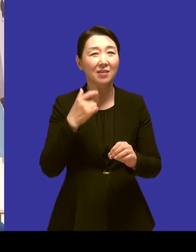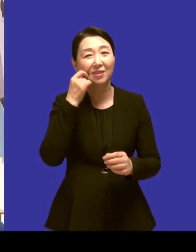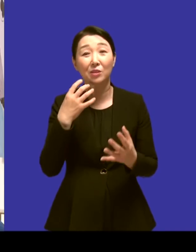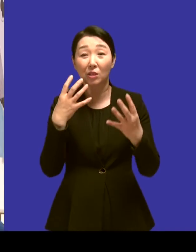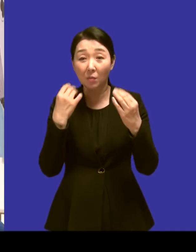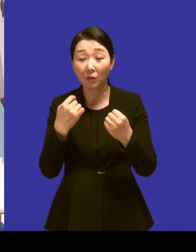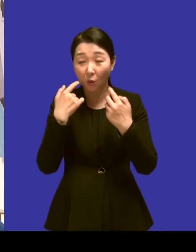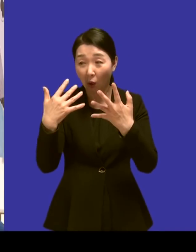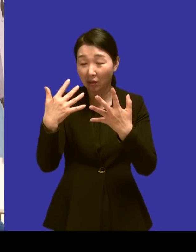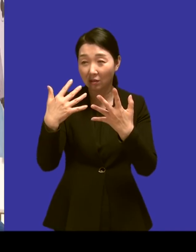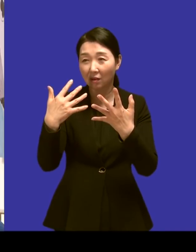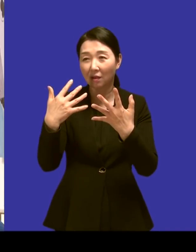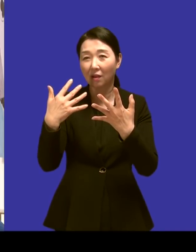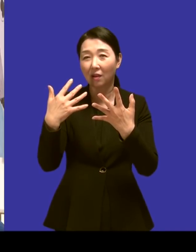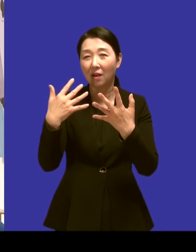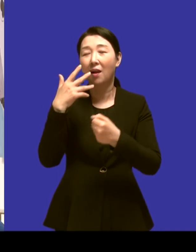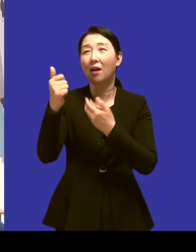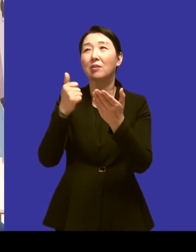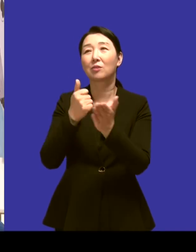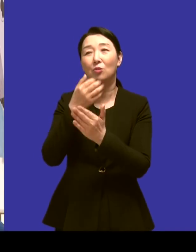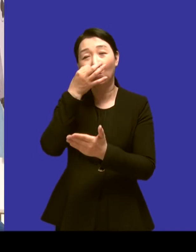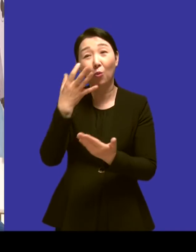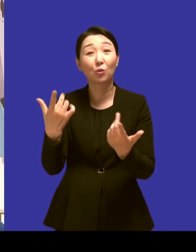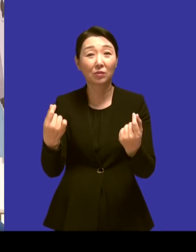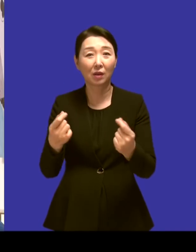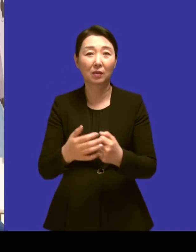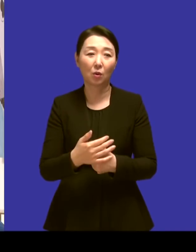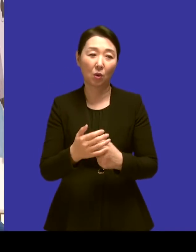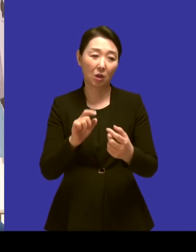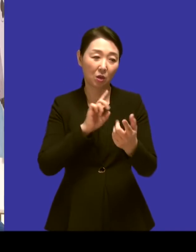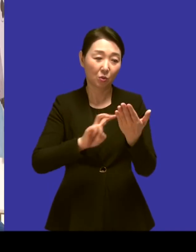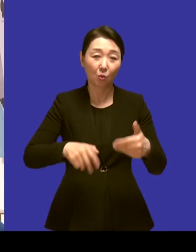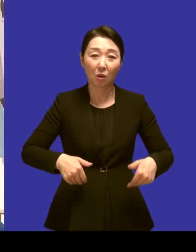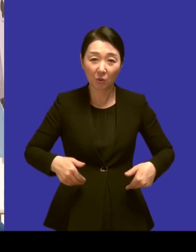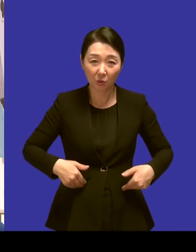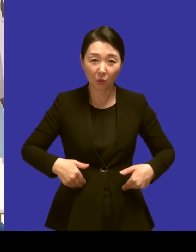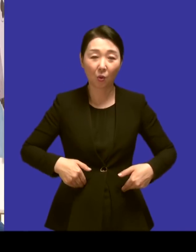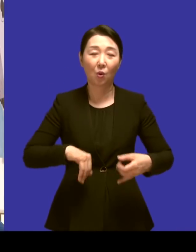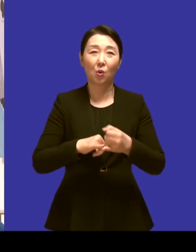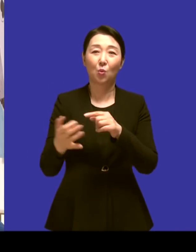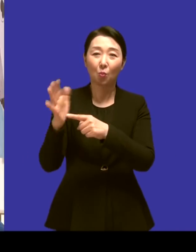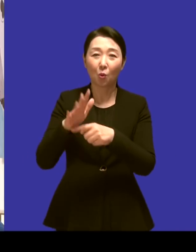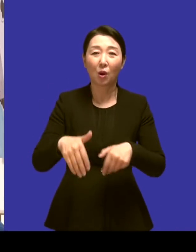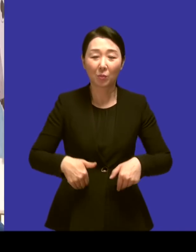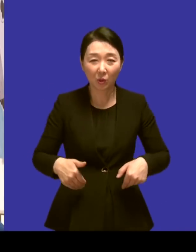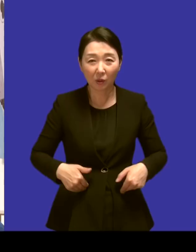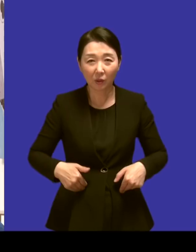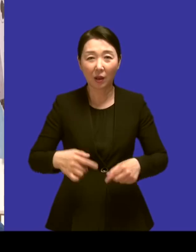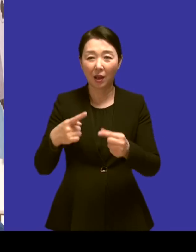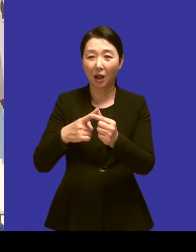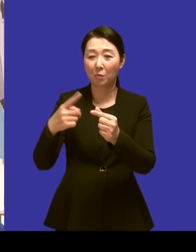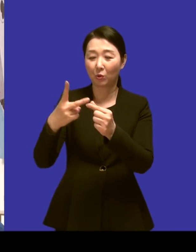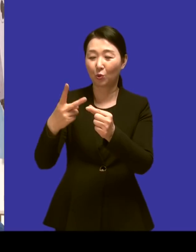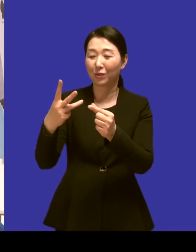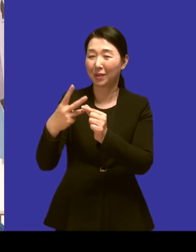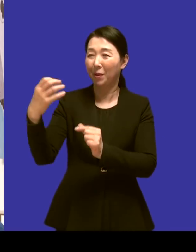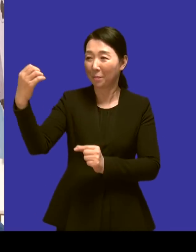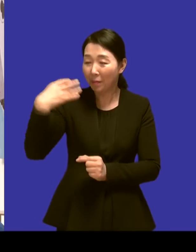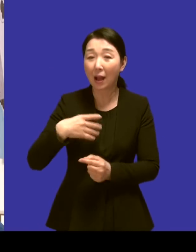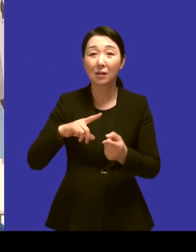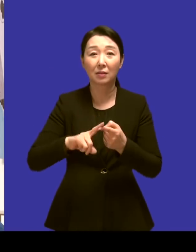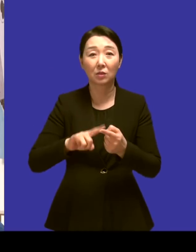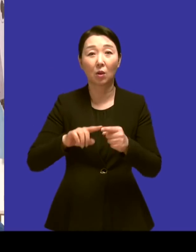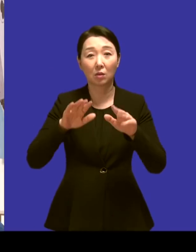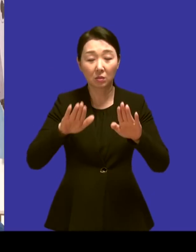너무 명확하게 보이셨다라고 생각해요. 이게 필요한 곡이었고 지금 너에게 냈어야 됐고 내가 그렇게 3번의 사인을 보내줬던 게 다